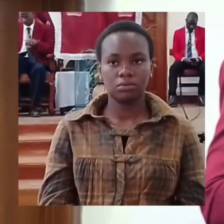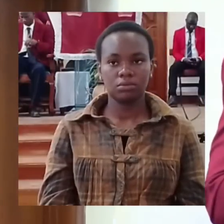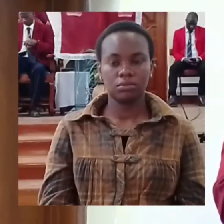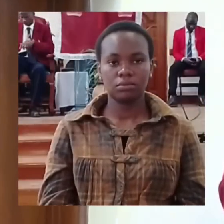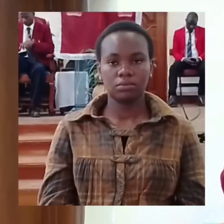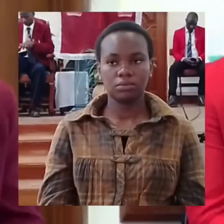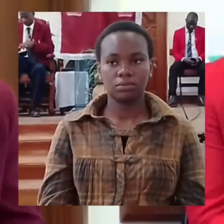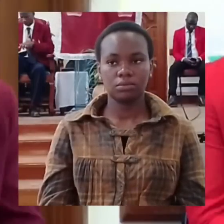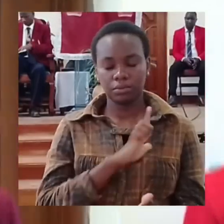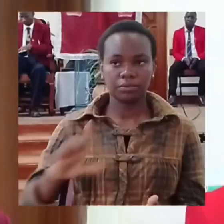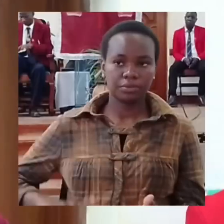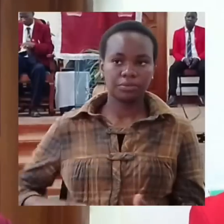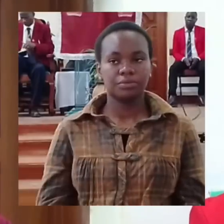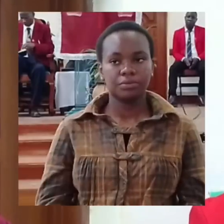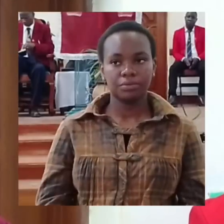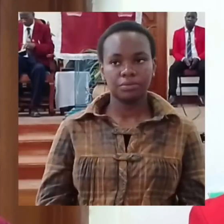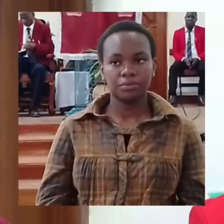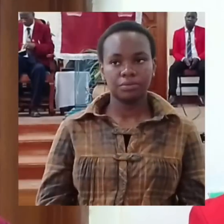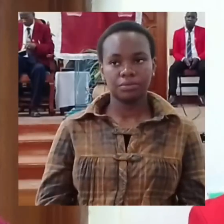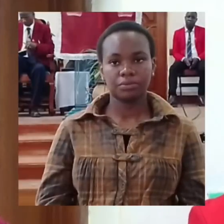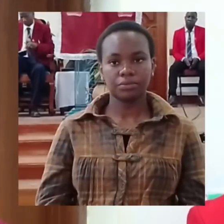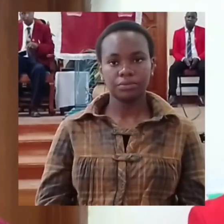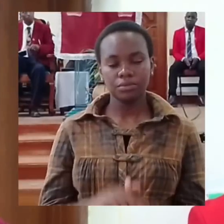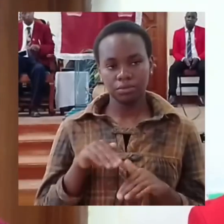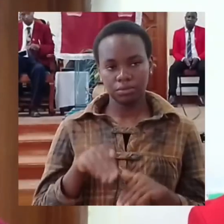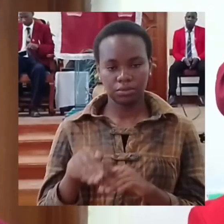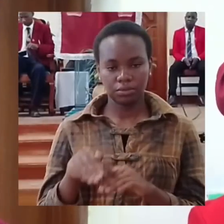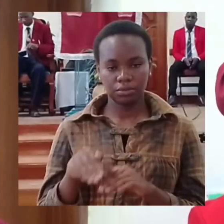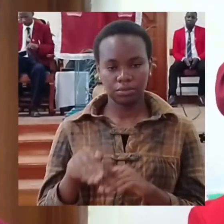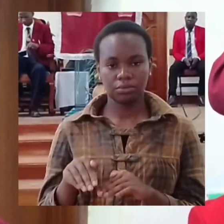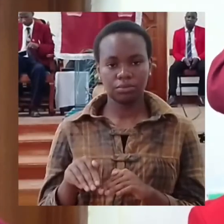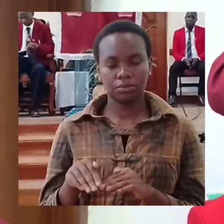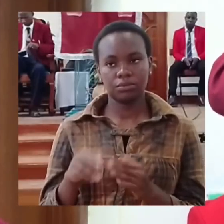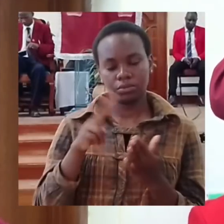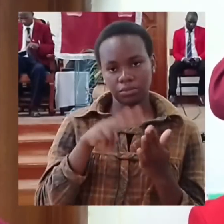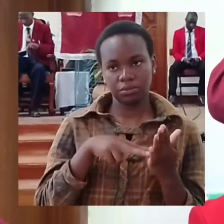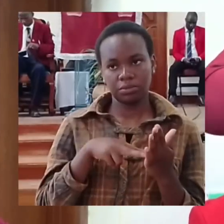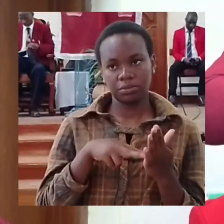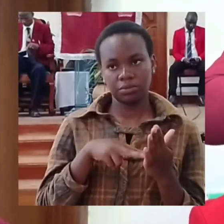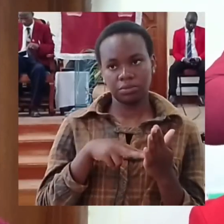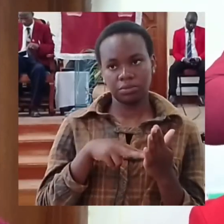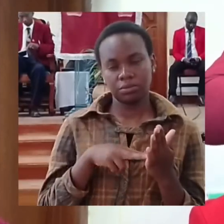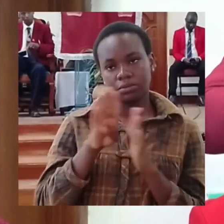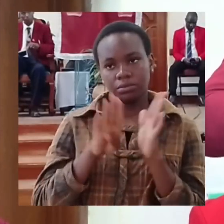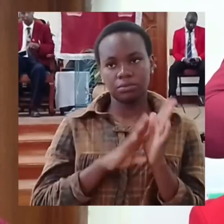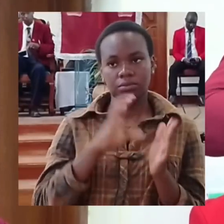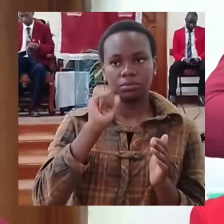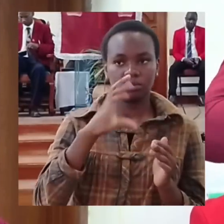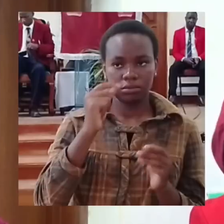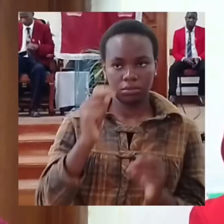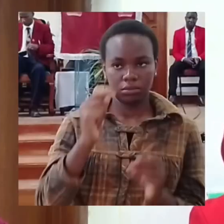Mwathani agocwo. Tũgũthiĩ na mbere na gũthoma kiugo thĩinĩ wa ibuku rĩa Atũmwo